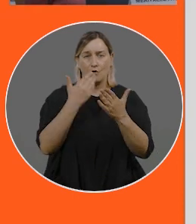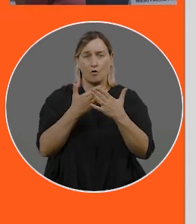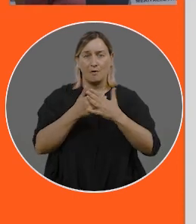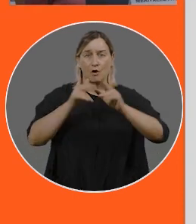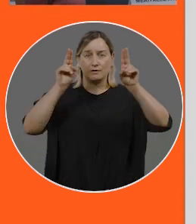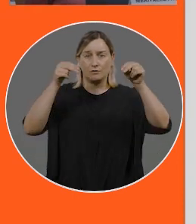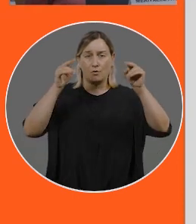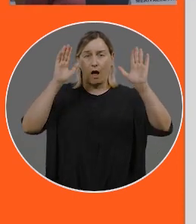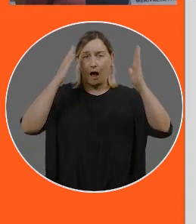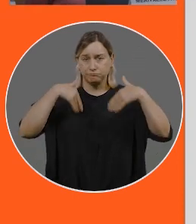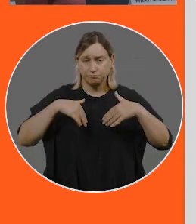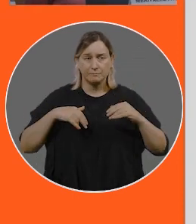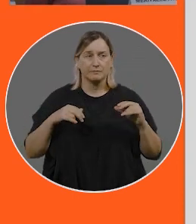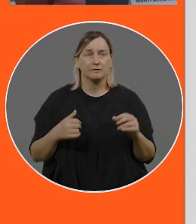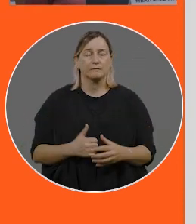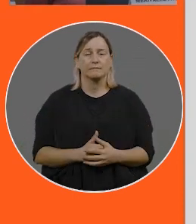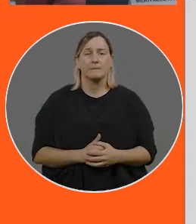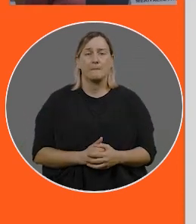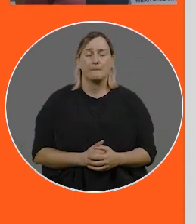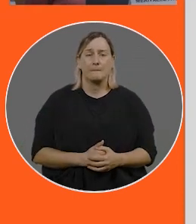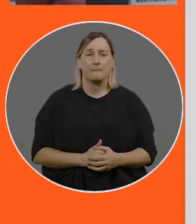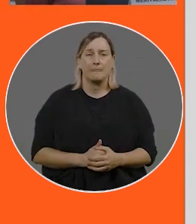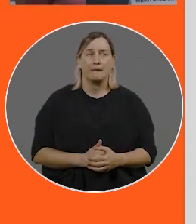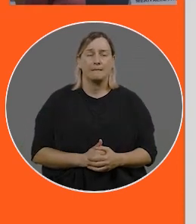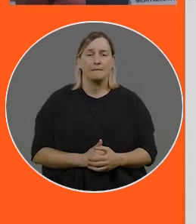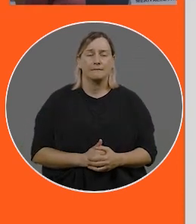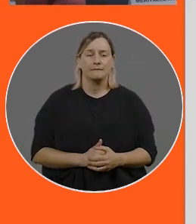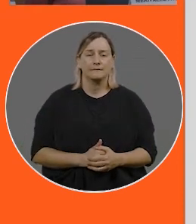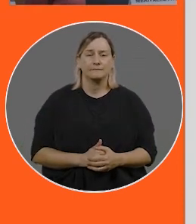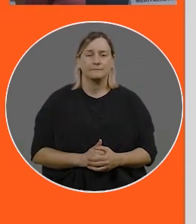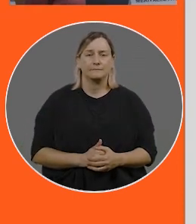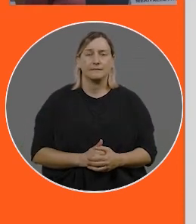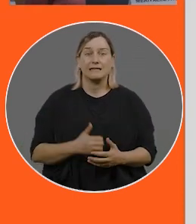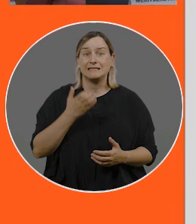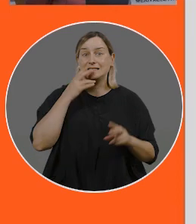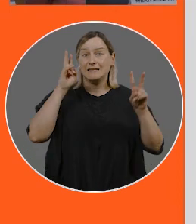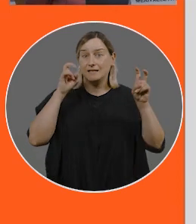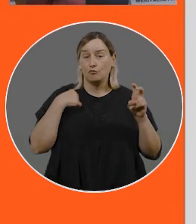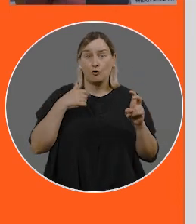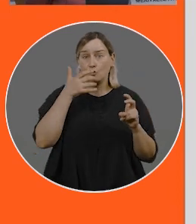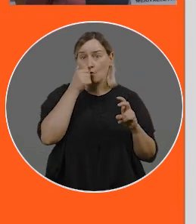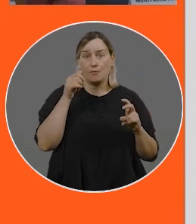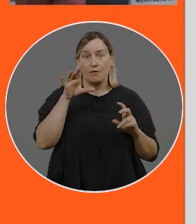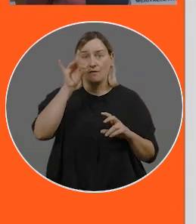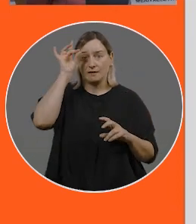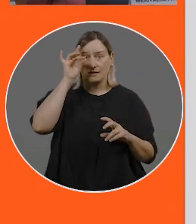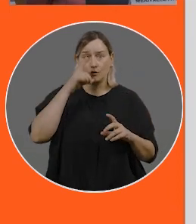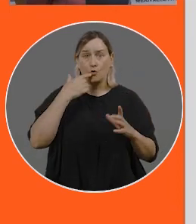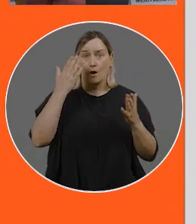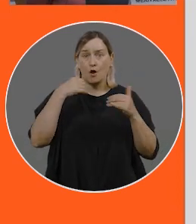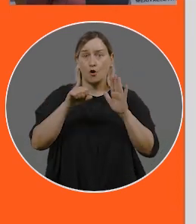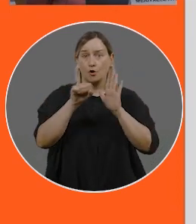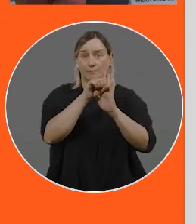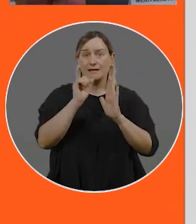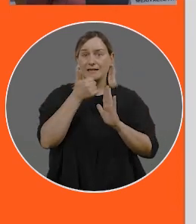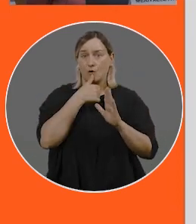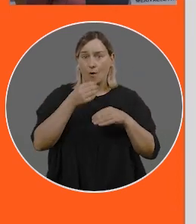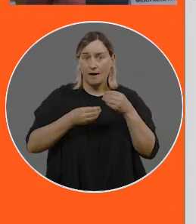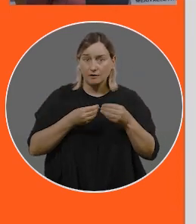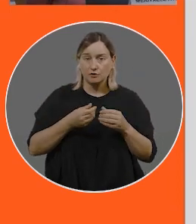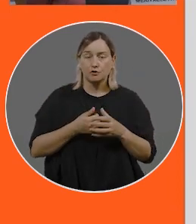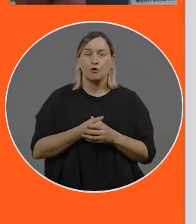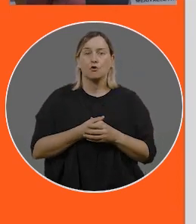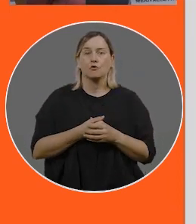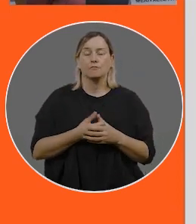més, no té, si el té, jo no l'estic detectant, un logotip de qui l'ha fet,